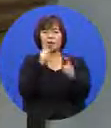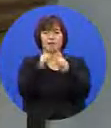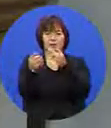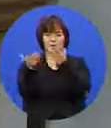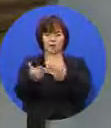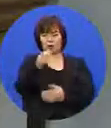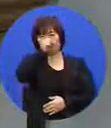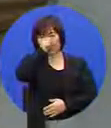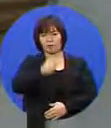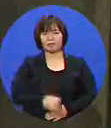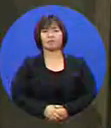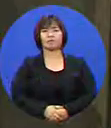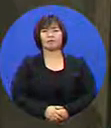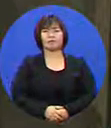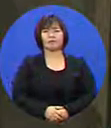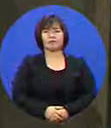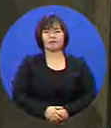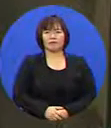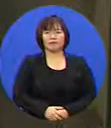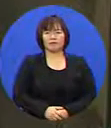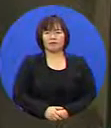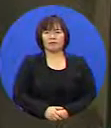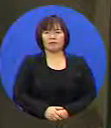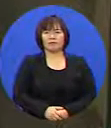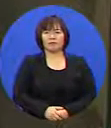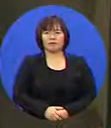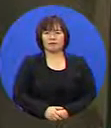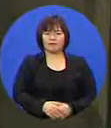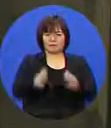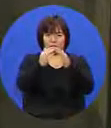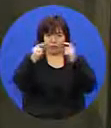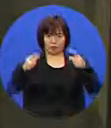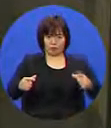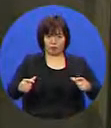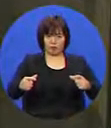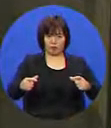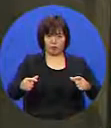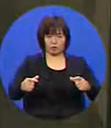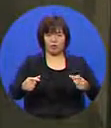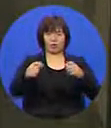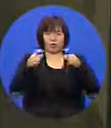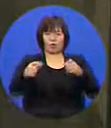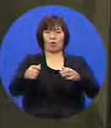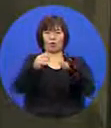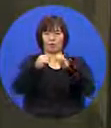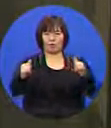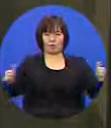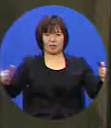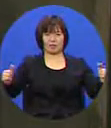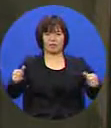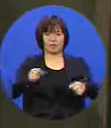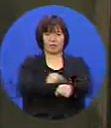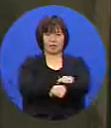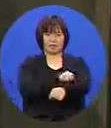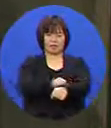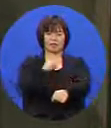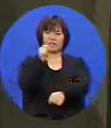남겨주셨으면 좋겠습니다. 예, 전북 도민의